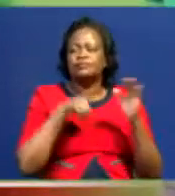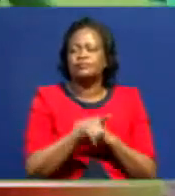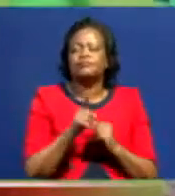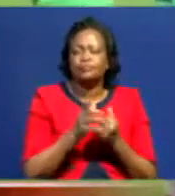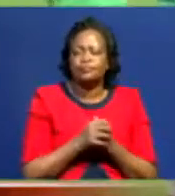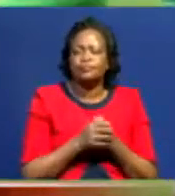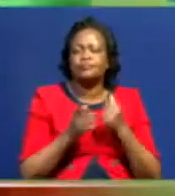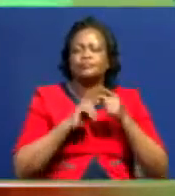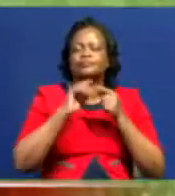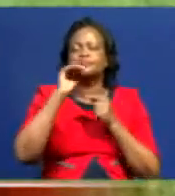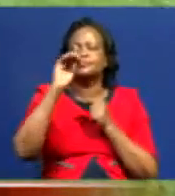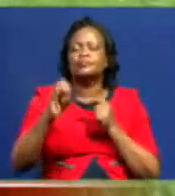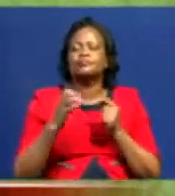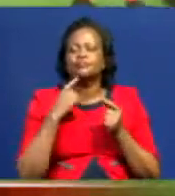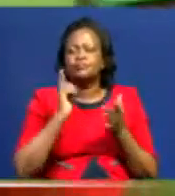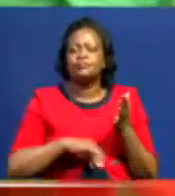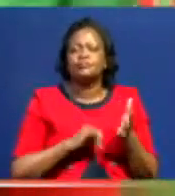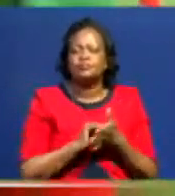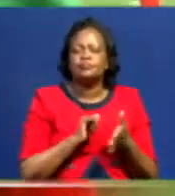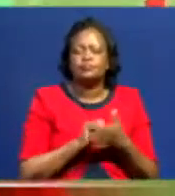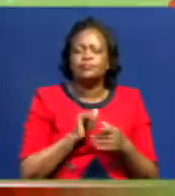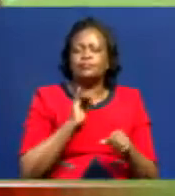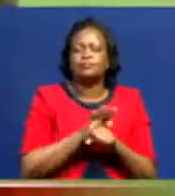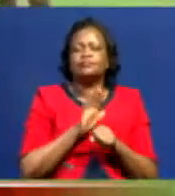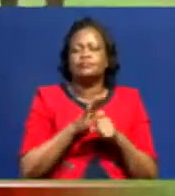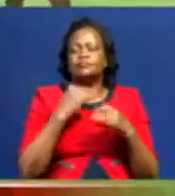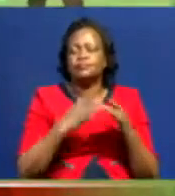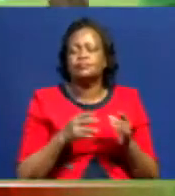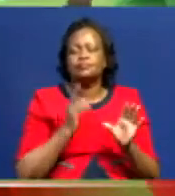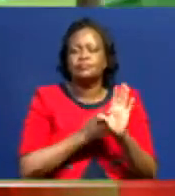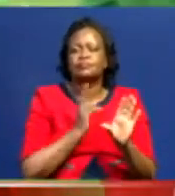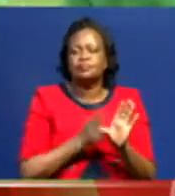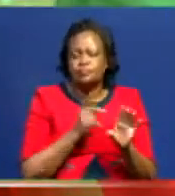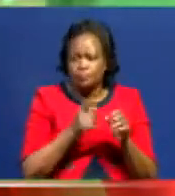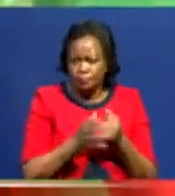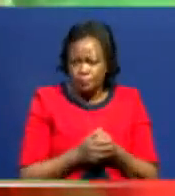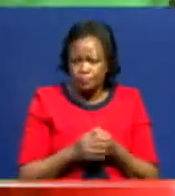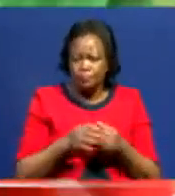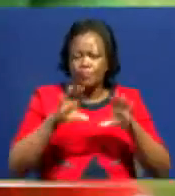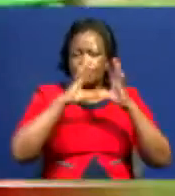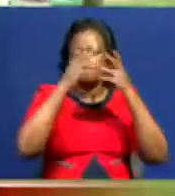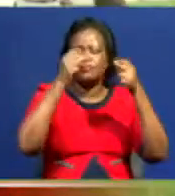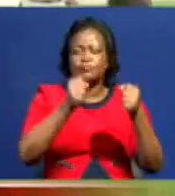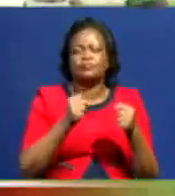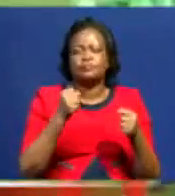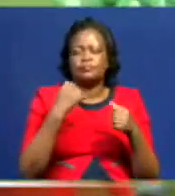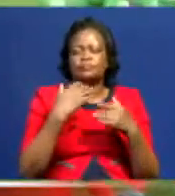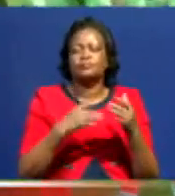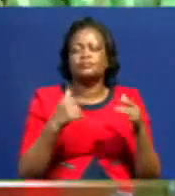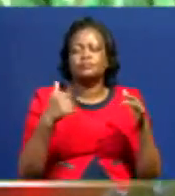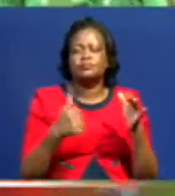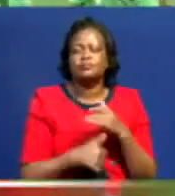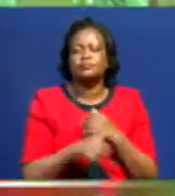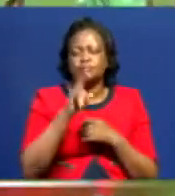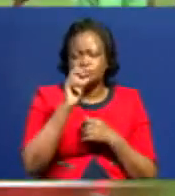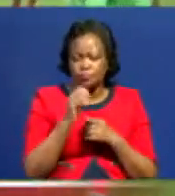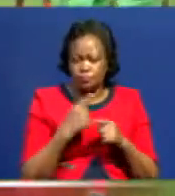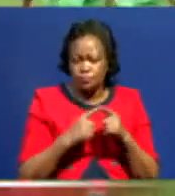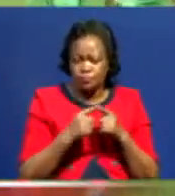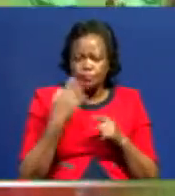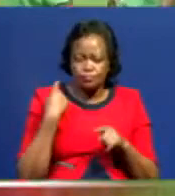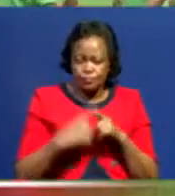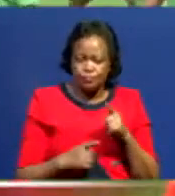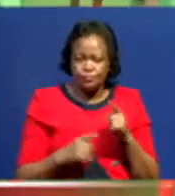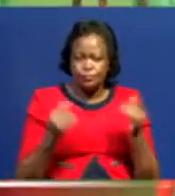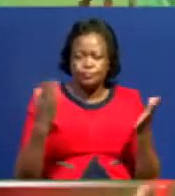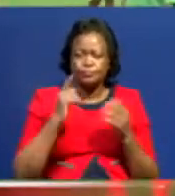kesho. Cheche amewataja kikosini wachezaji wengi walioshiriki mechi za kufuzu kwa kombe la dunia kwa wachezaji wasiozidi umri wa miaka 20 mwaka uliopita,